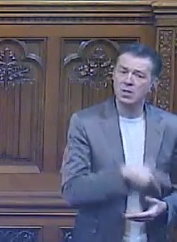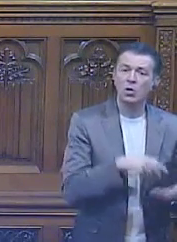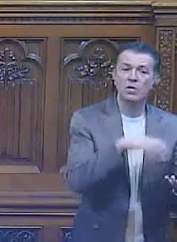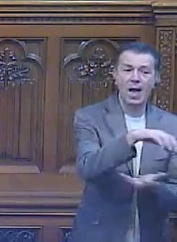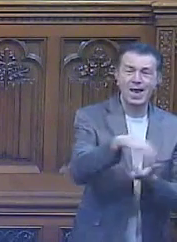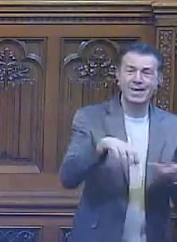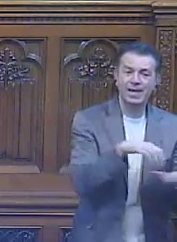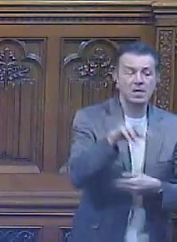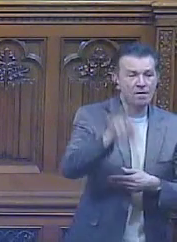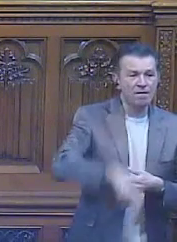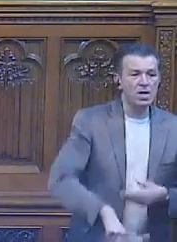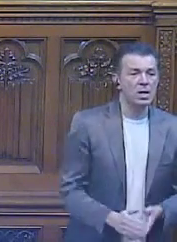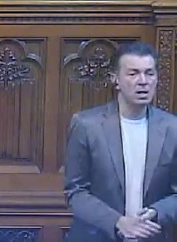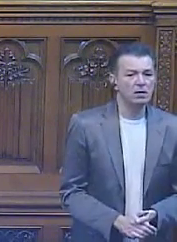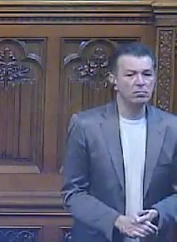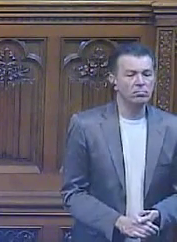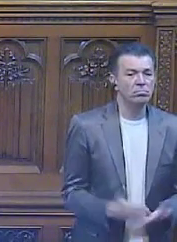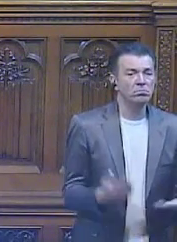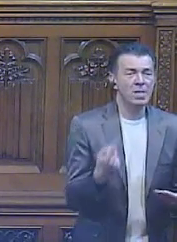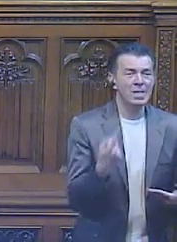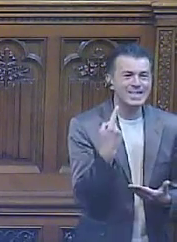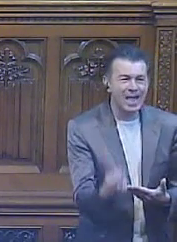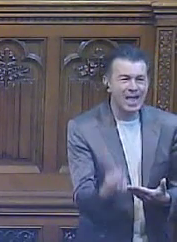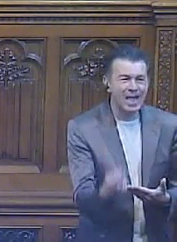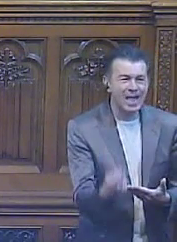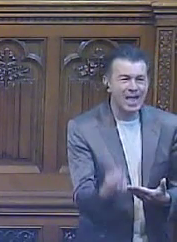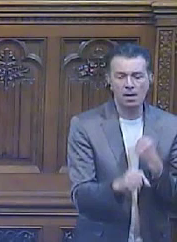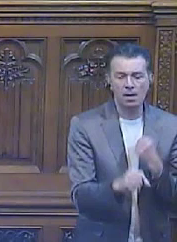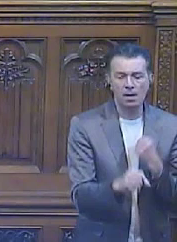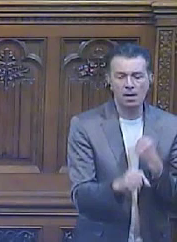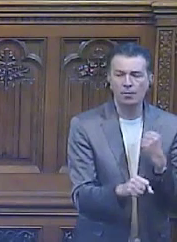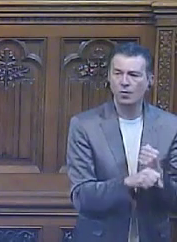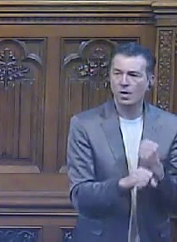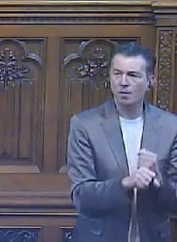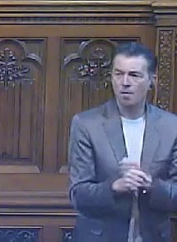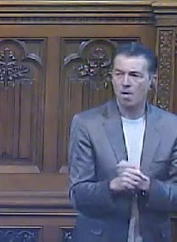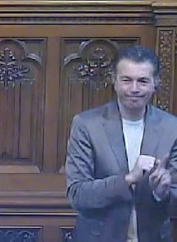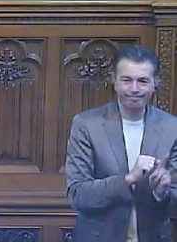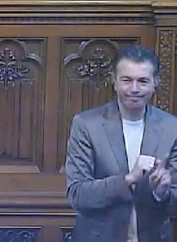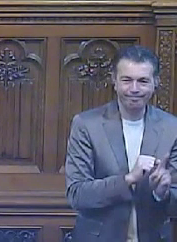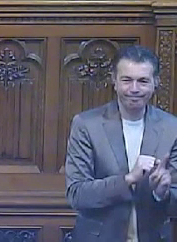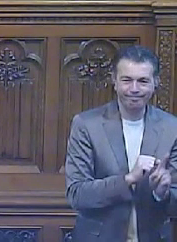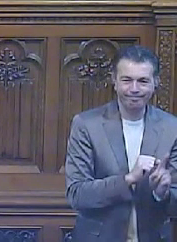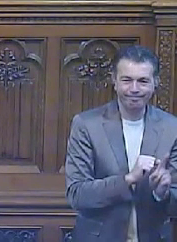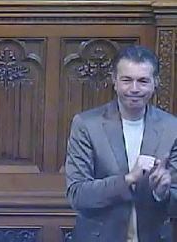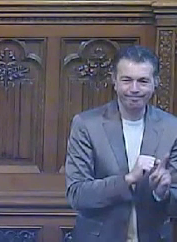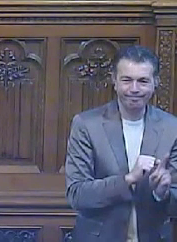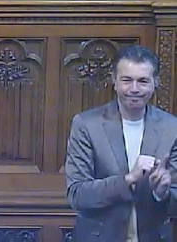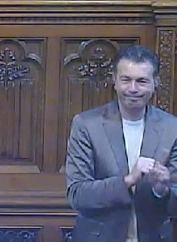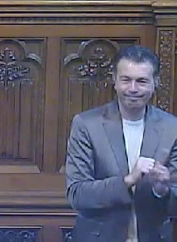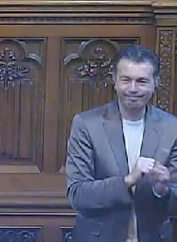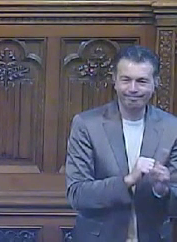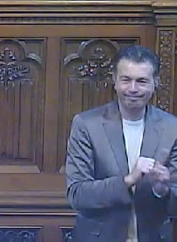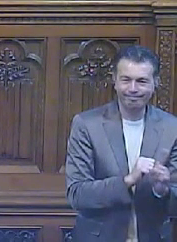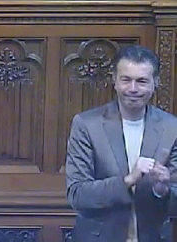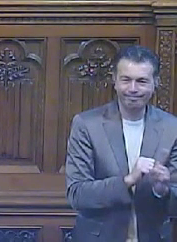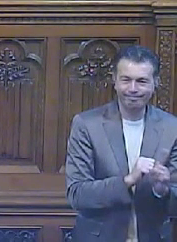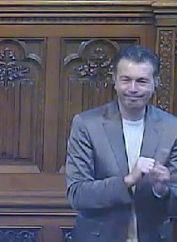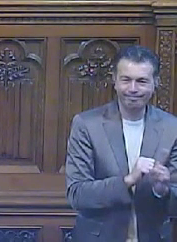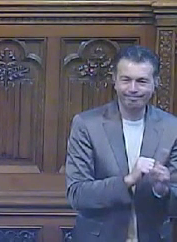Krise in Wien. Sie ist hausgemacht. Sie haben die letzten Jahre mutwillig, nicht nur fahrlässig,